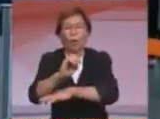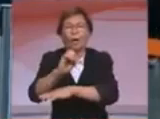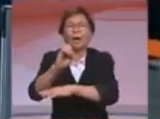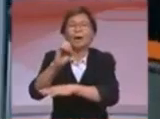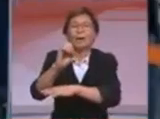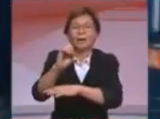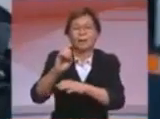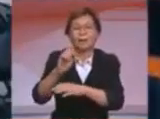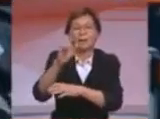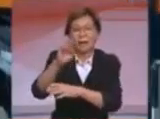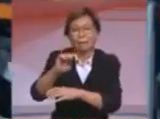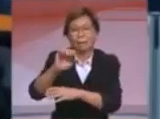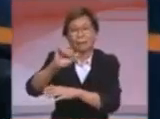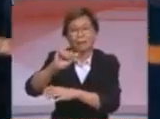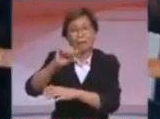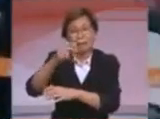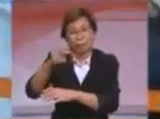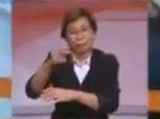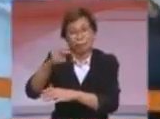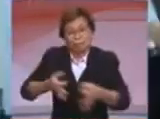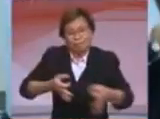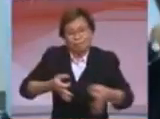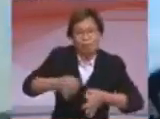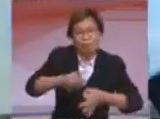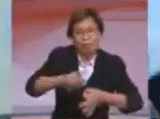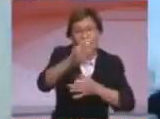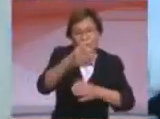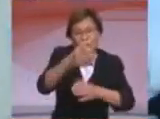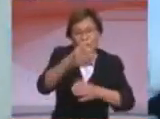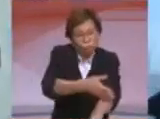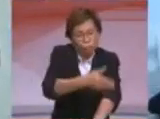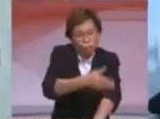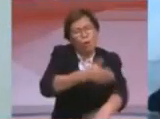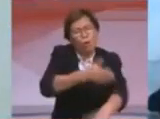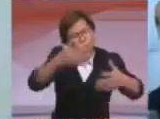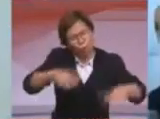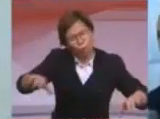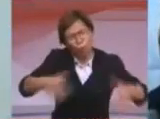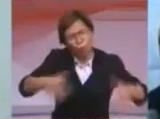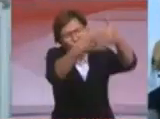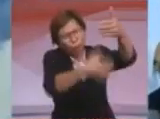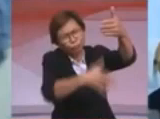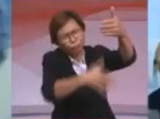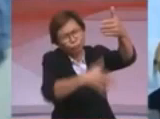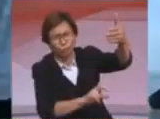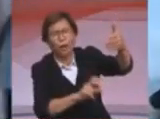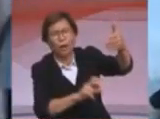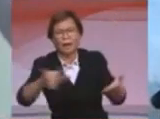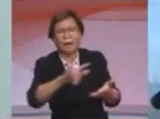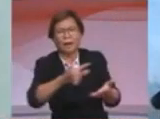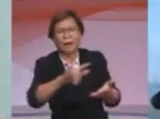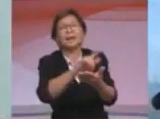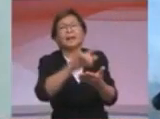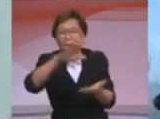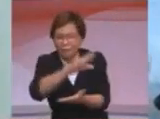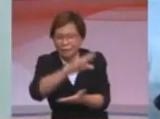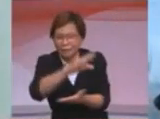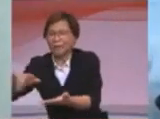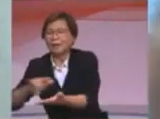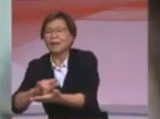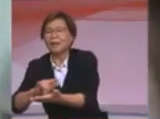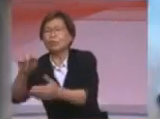Airports, Datuk Muhammad Syukri Muhammad Saleh, 30 penambahbaikan telah dilaksana di KLIA dan KLIA 2 sepanjang tahun ini.